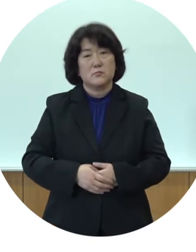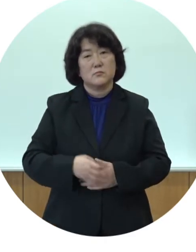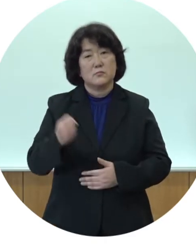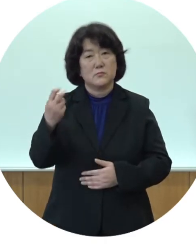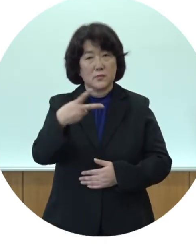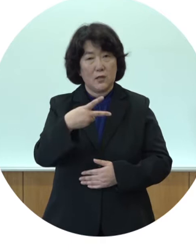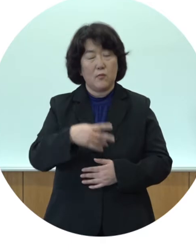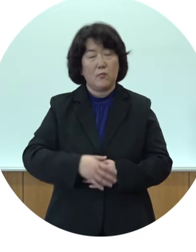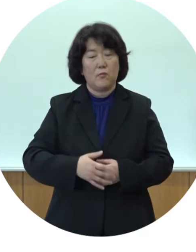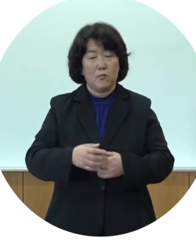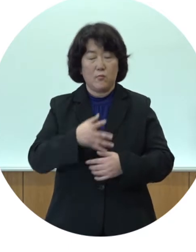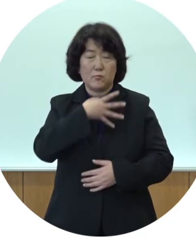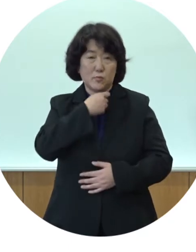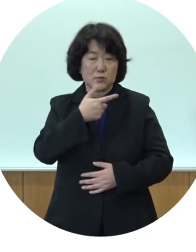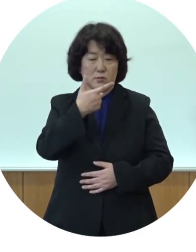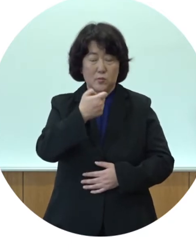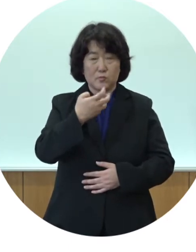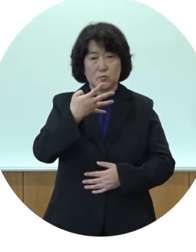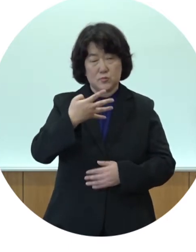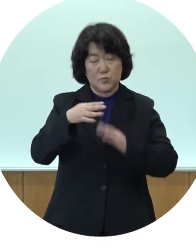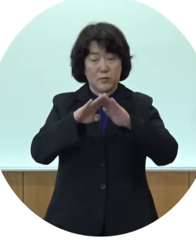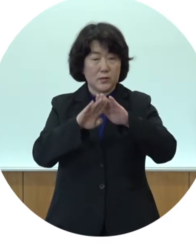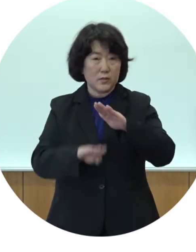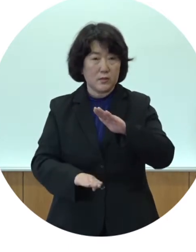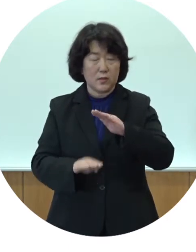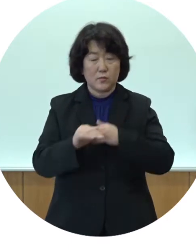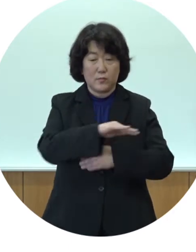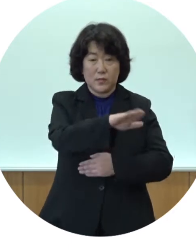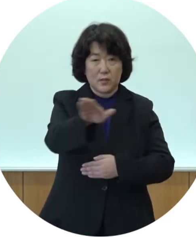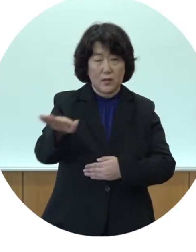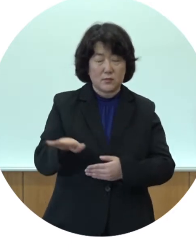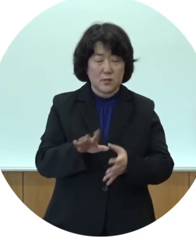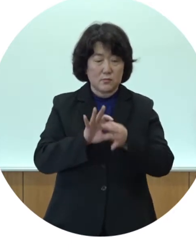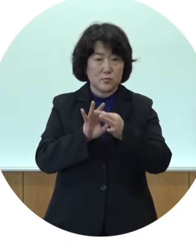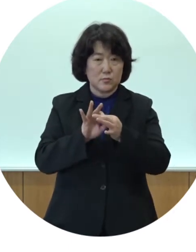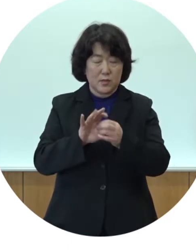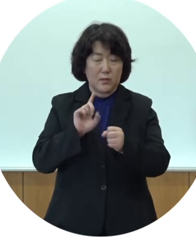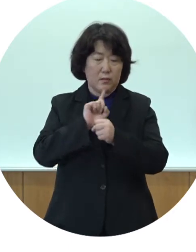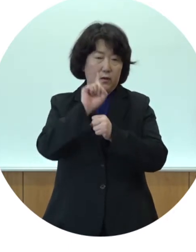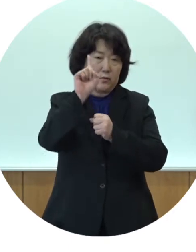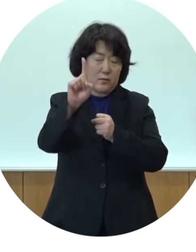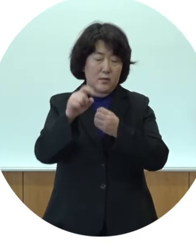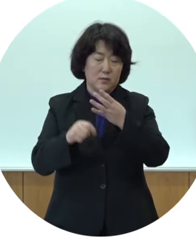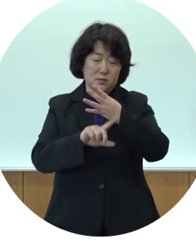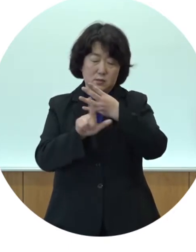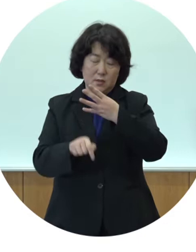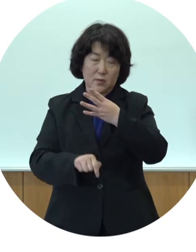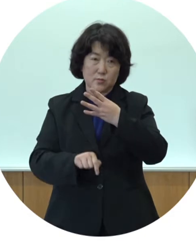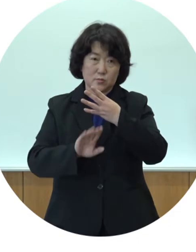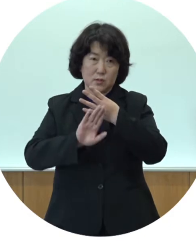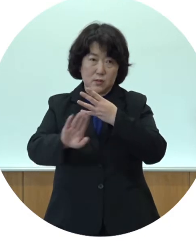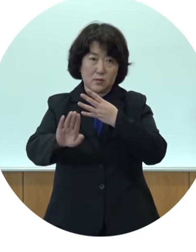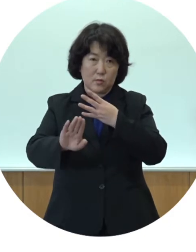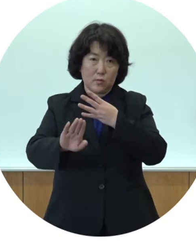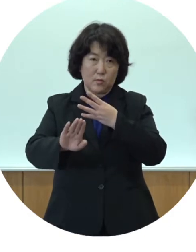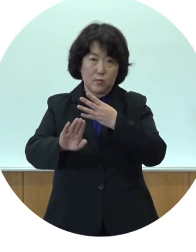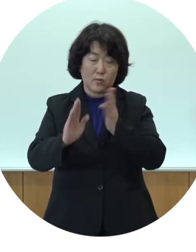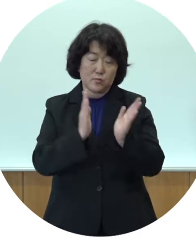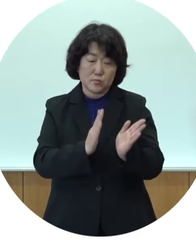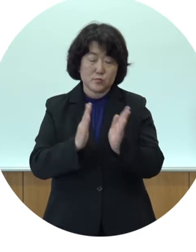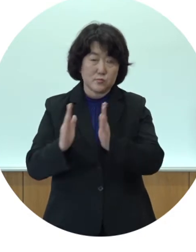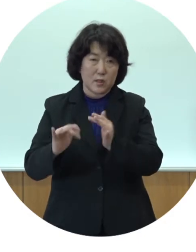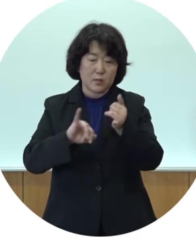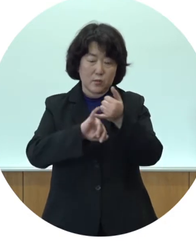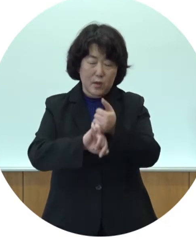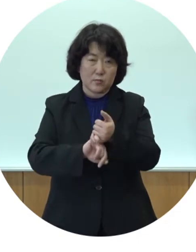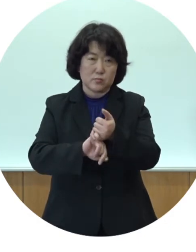お64歳以下の方につきましては、来年4月以降順次予約を取っていただく予定